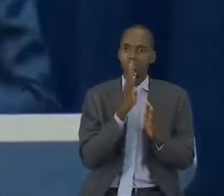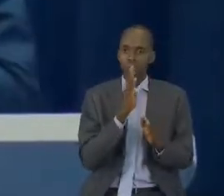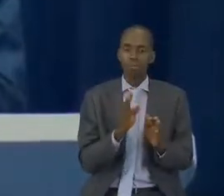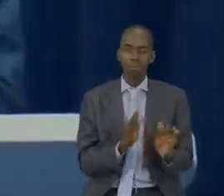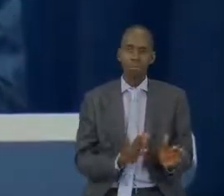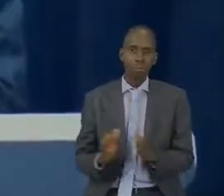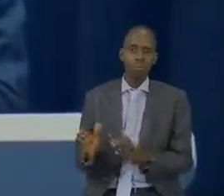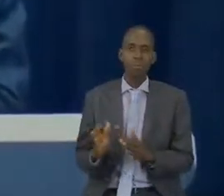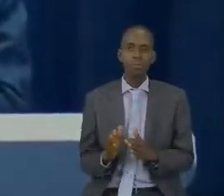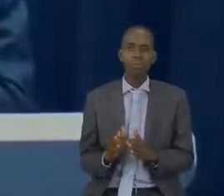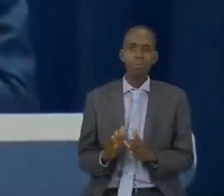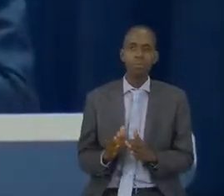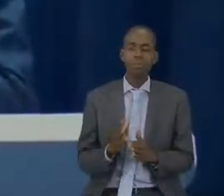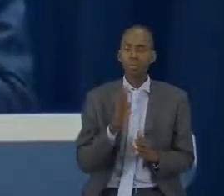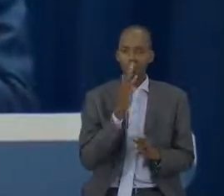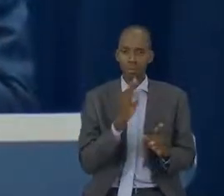Conseil, est-ce que vous êtes prêts?